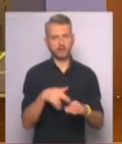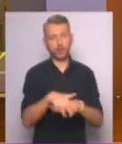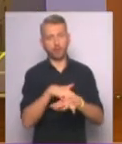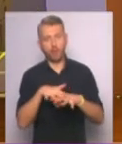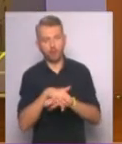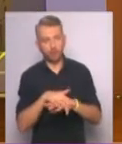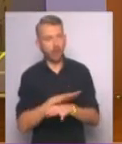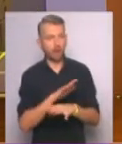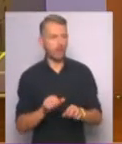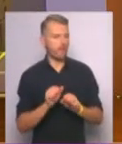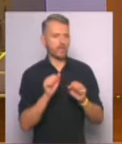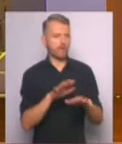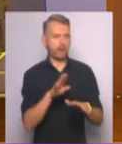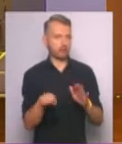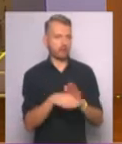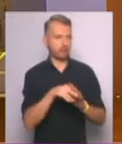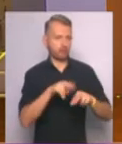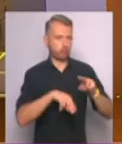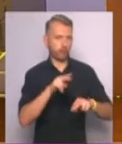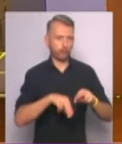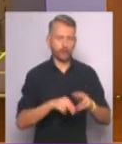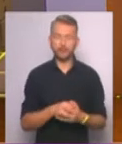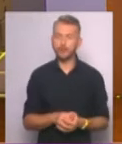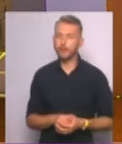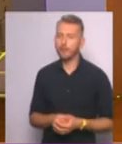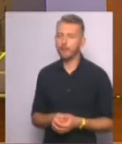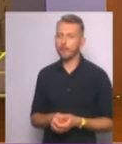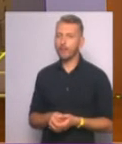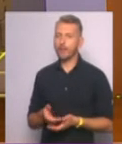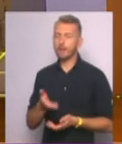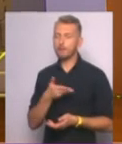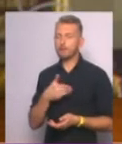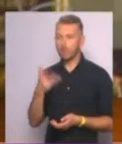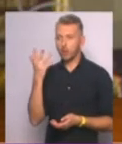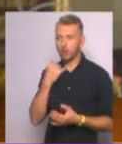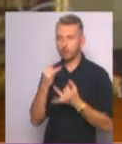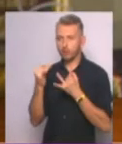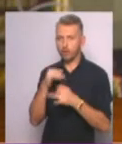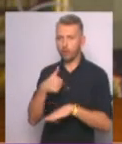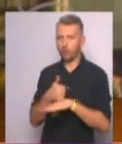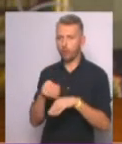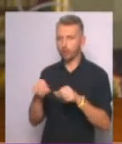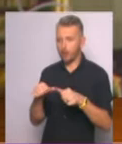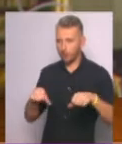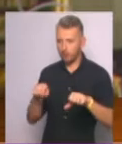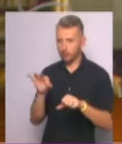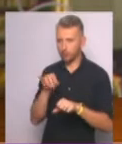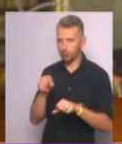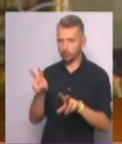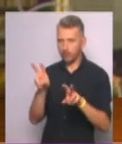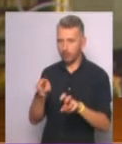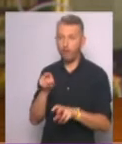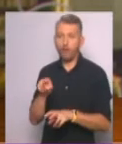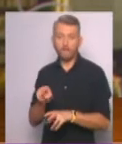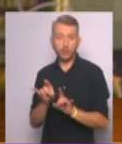а не віддавати під свавільну забудову. Пані Наталія, ми коли спілкувалися з головою земельної комісії з приводу цієї тематики,